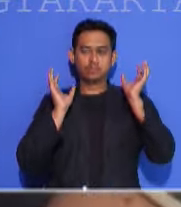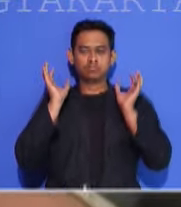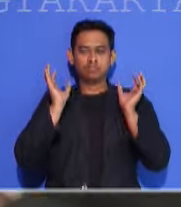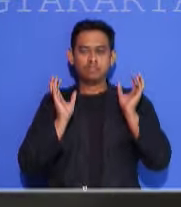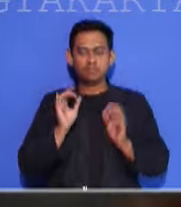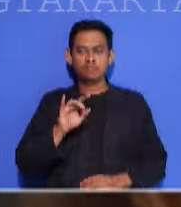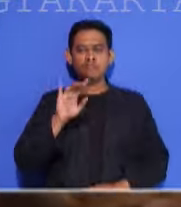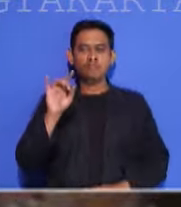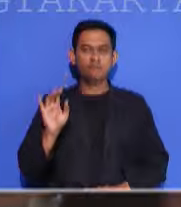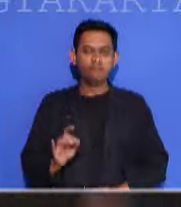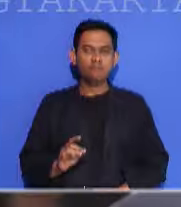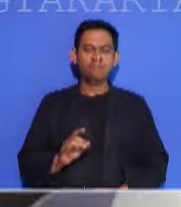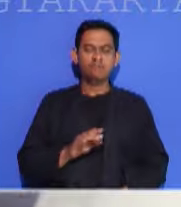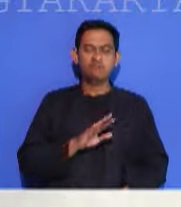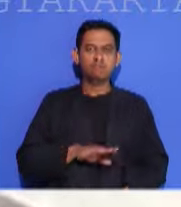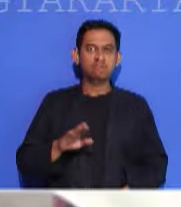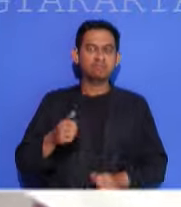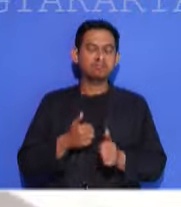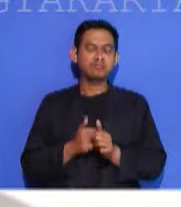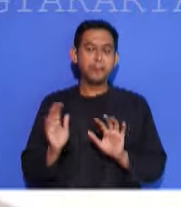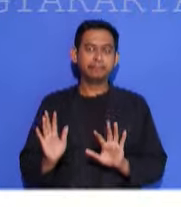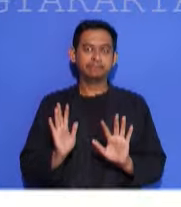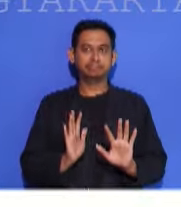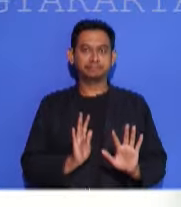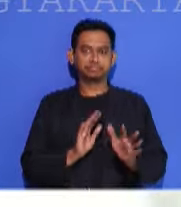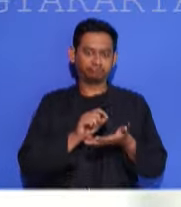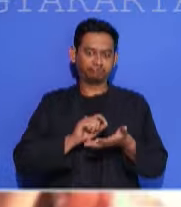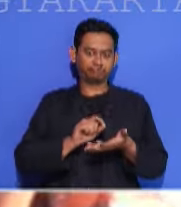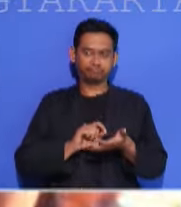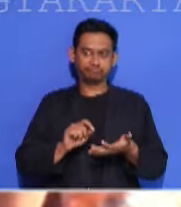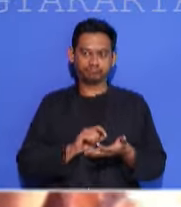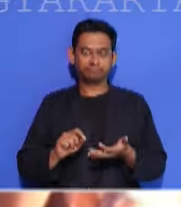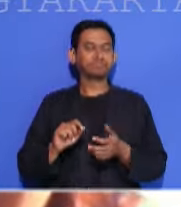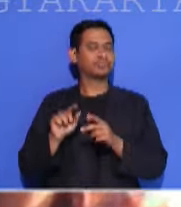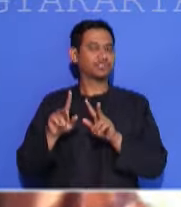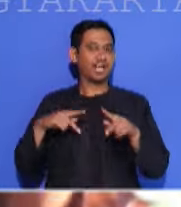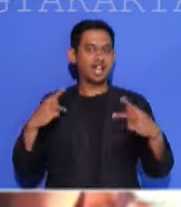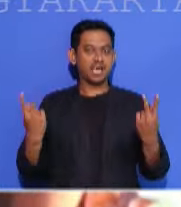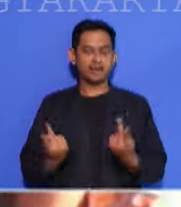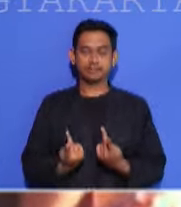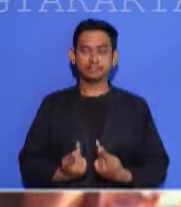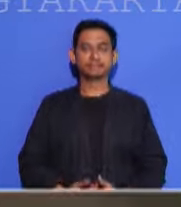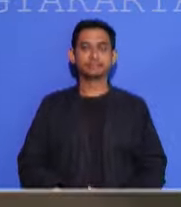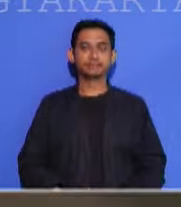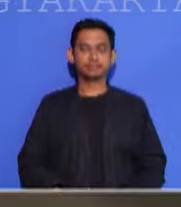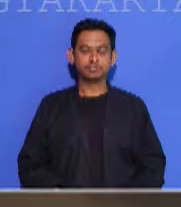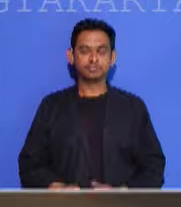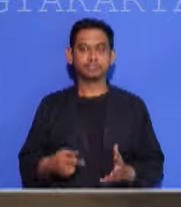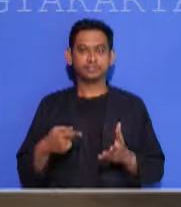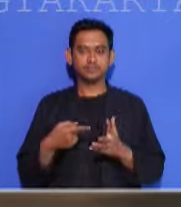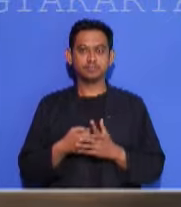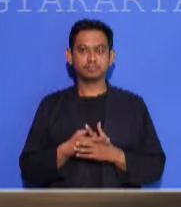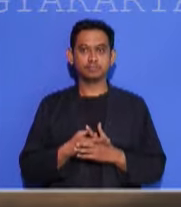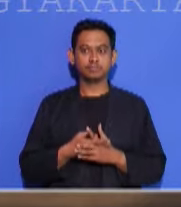menantu. Kedatangan Gubernur Hamengkubuwono X bersama keluarga tersebut untuk menggunakan hak pilihnya dalam pemilihan umum kepala